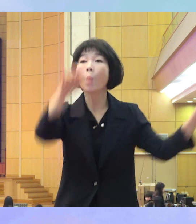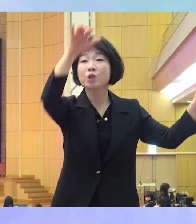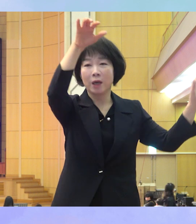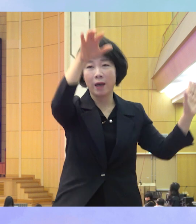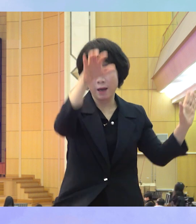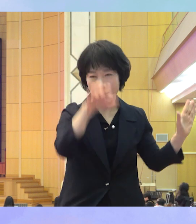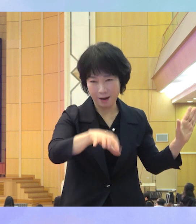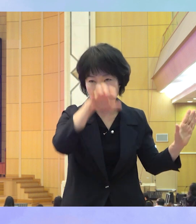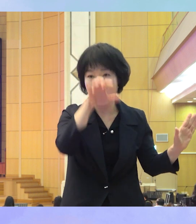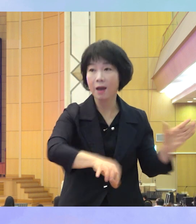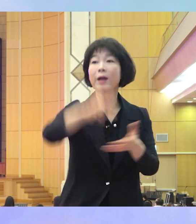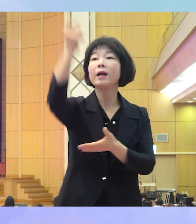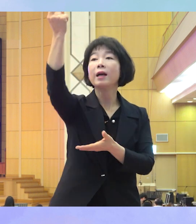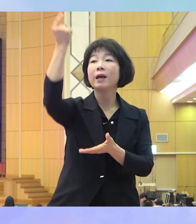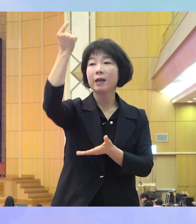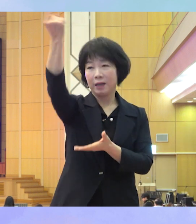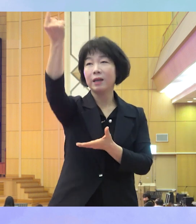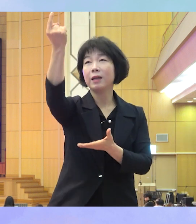이곳에